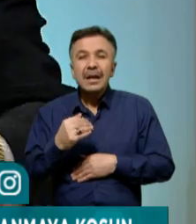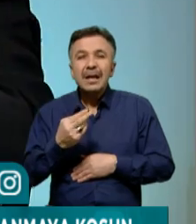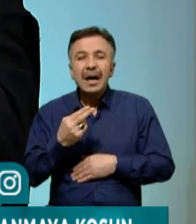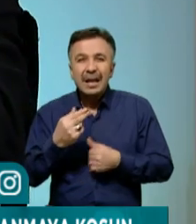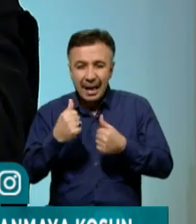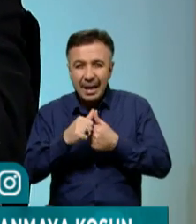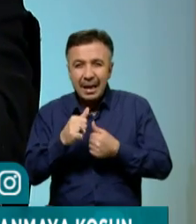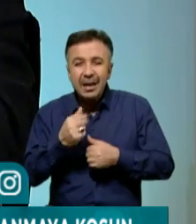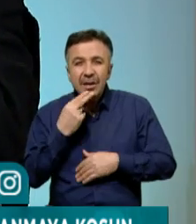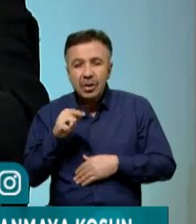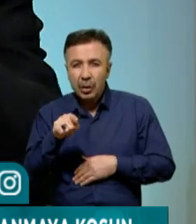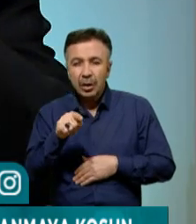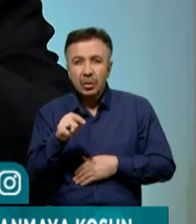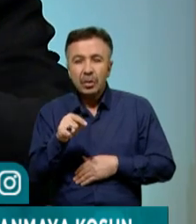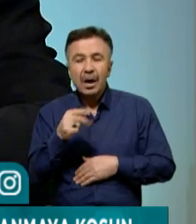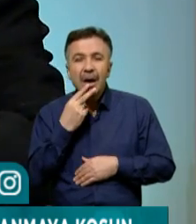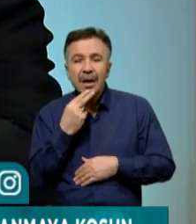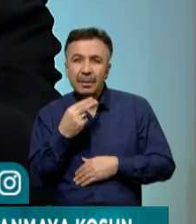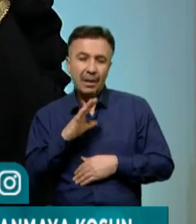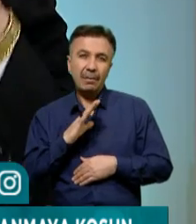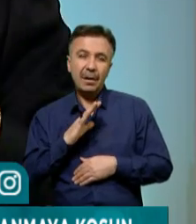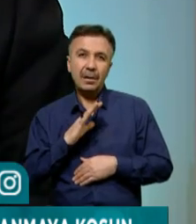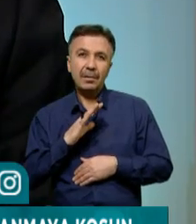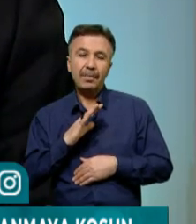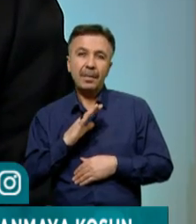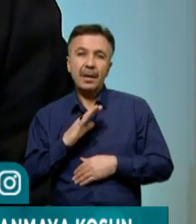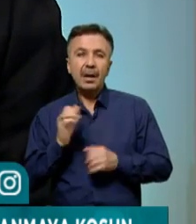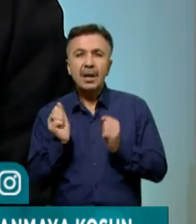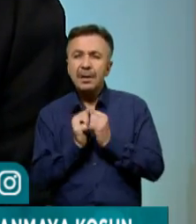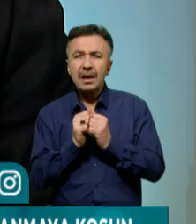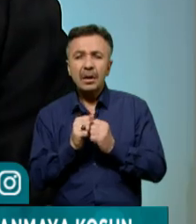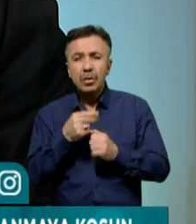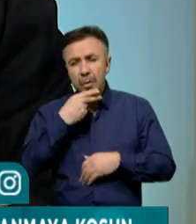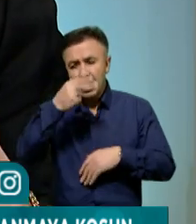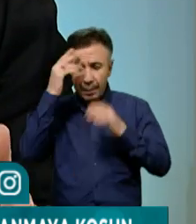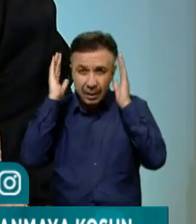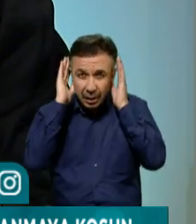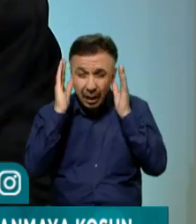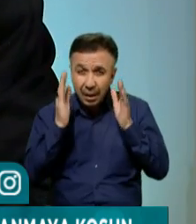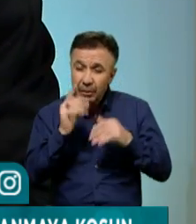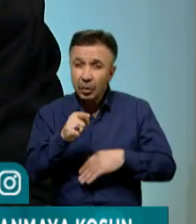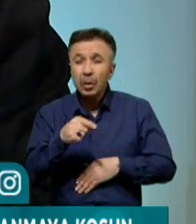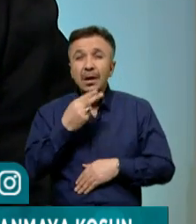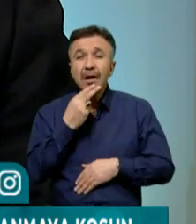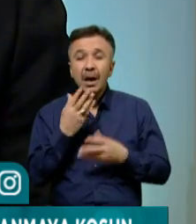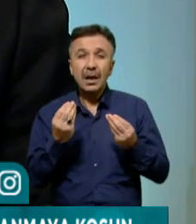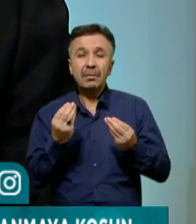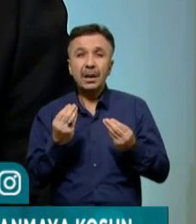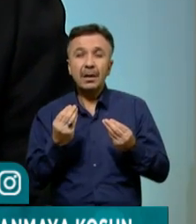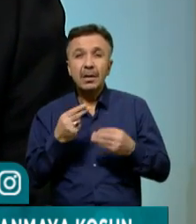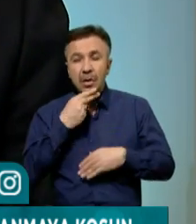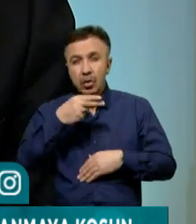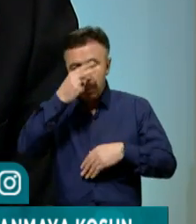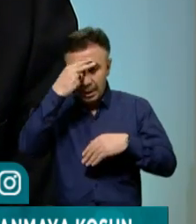birkaç hanımefendi orada duruyor. Erkeklere de izin veriyor. Haydi birlikte Cuma'ya gidelim diyor. Ve o hanımefendiler orada Cuma namazı